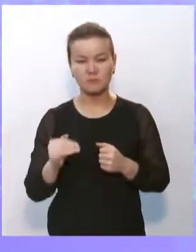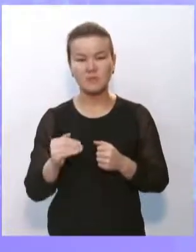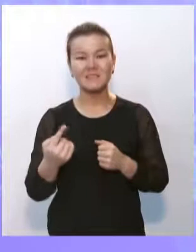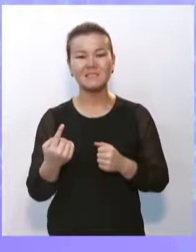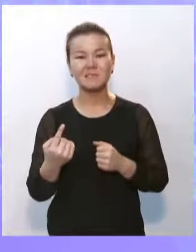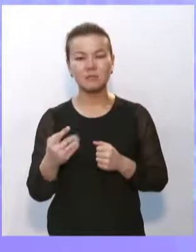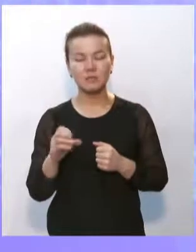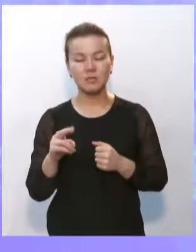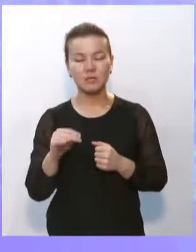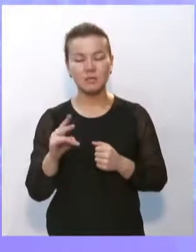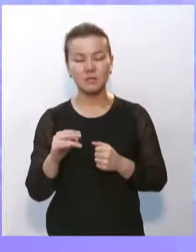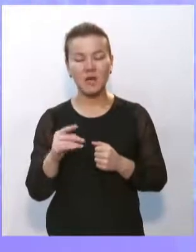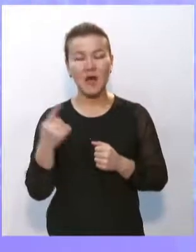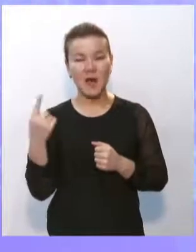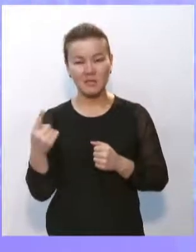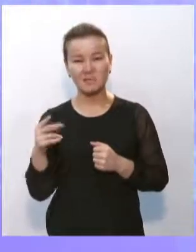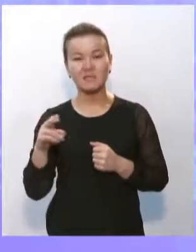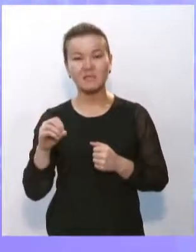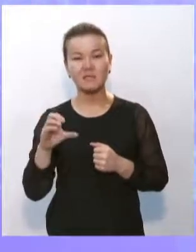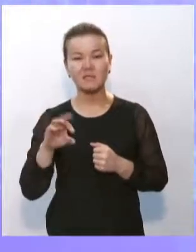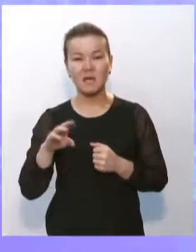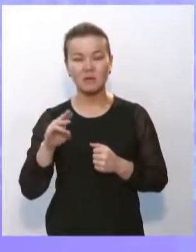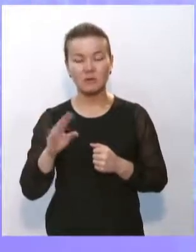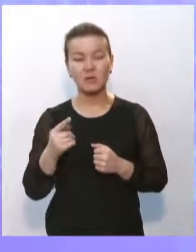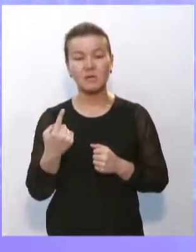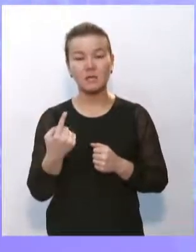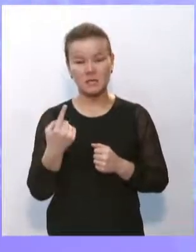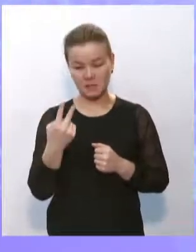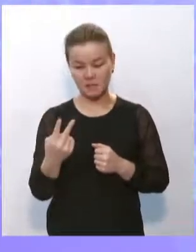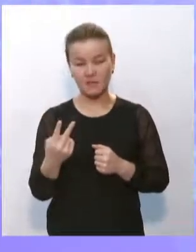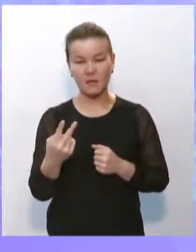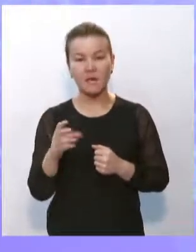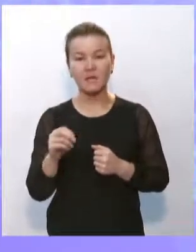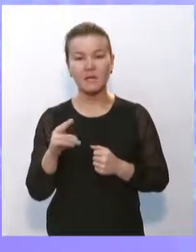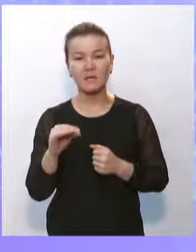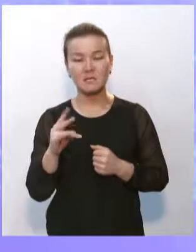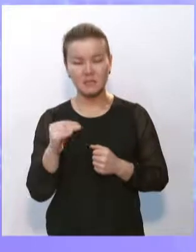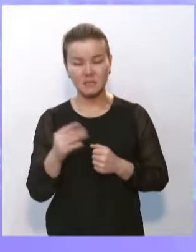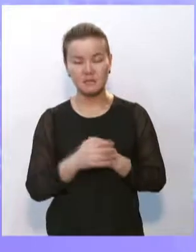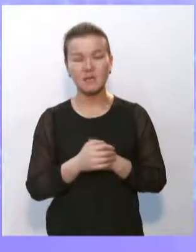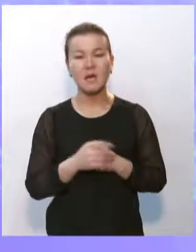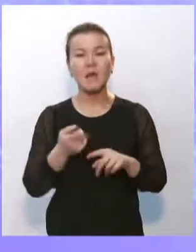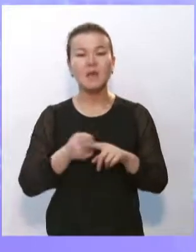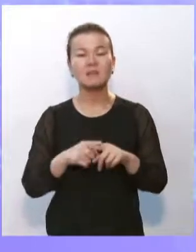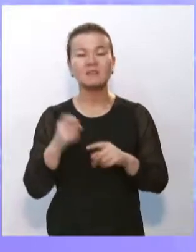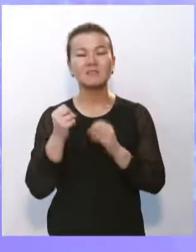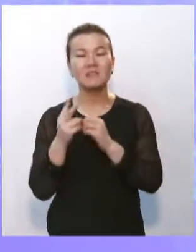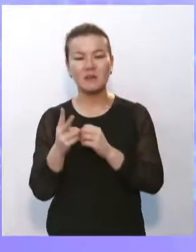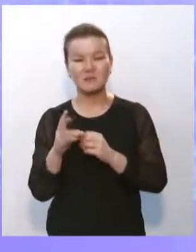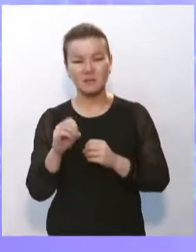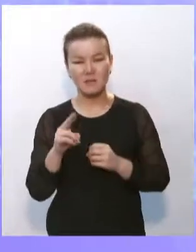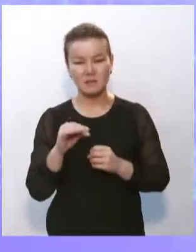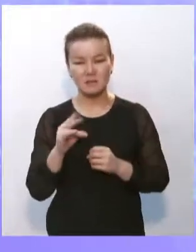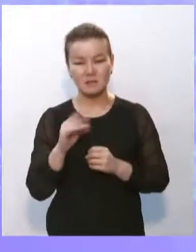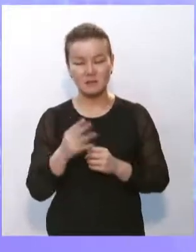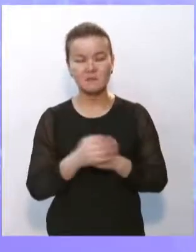1 десяток и 2 единицы это 12 единиц делим